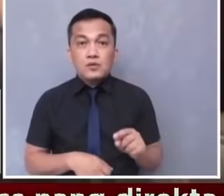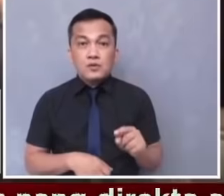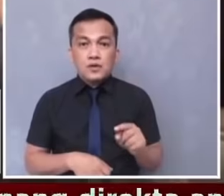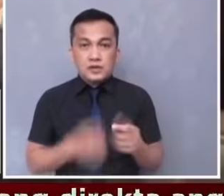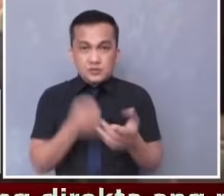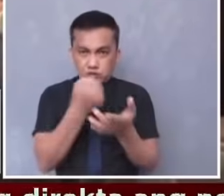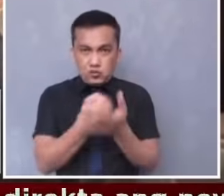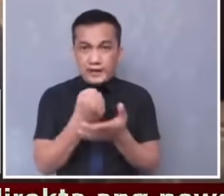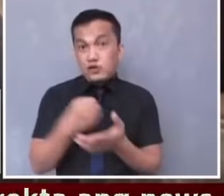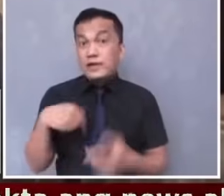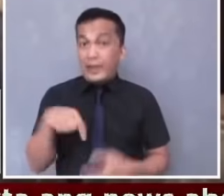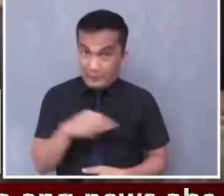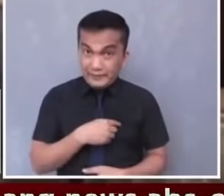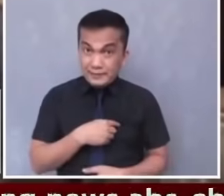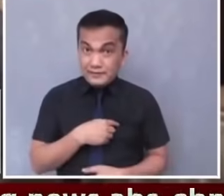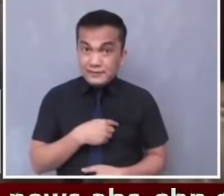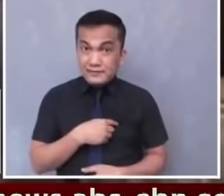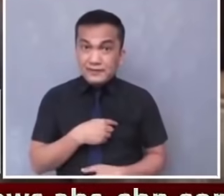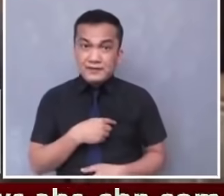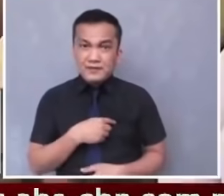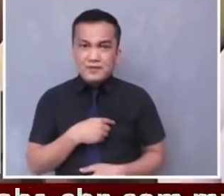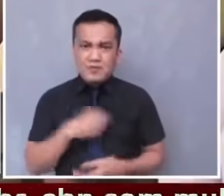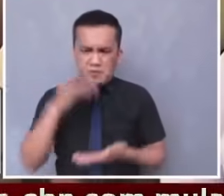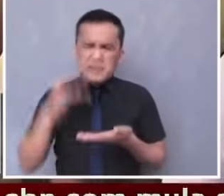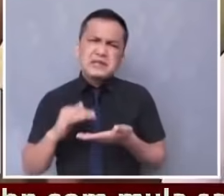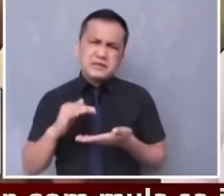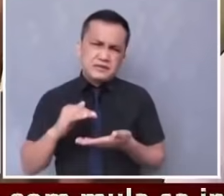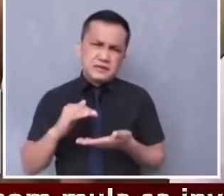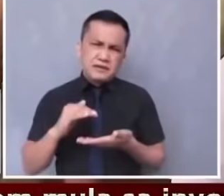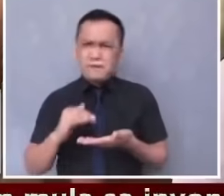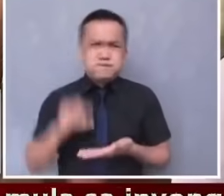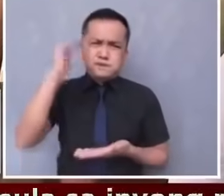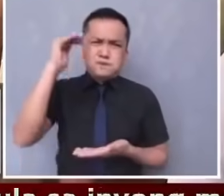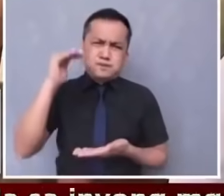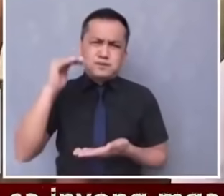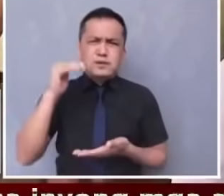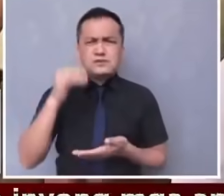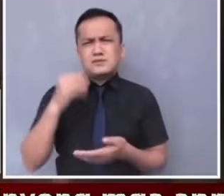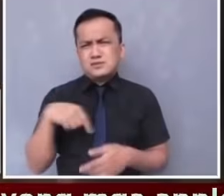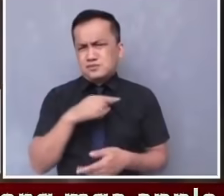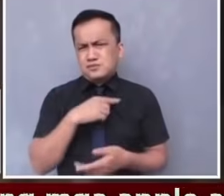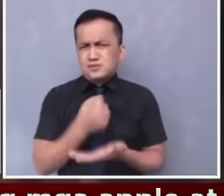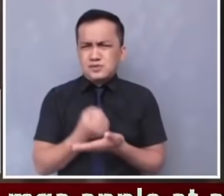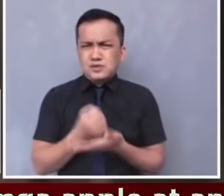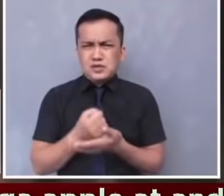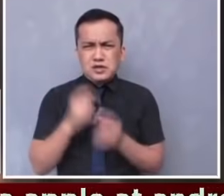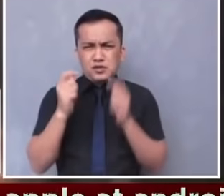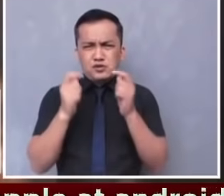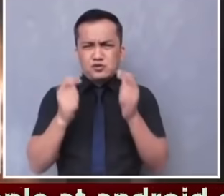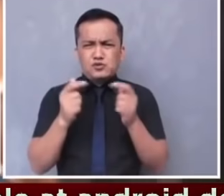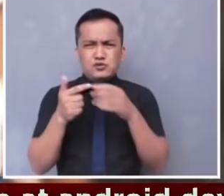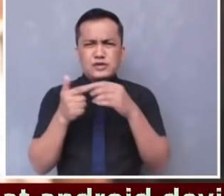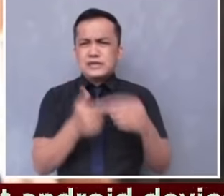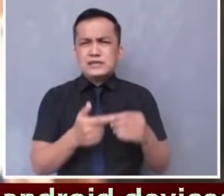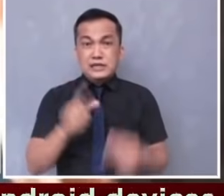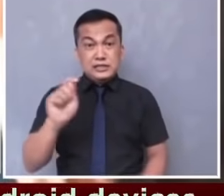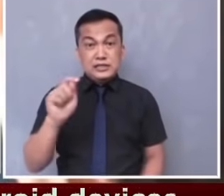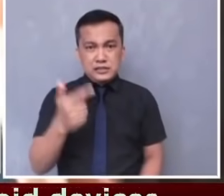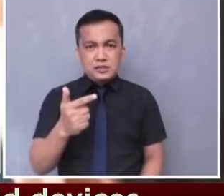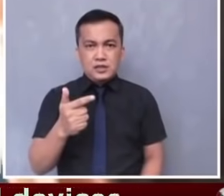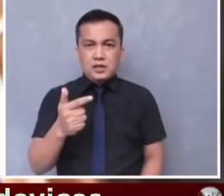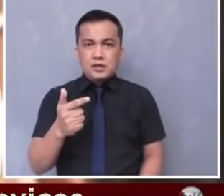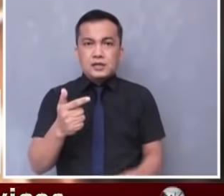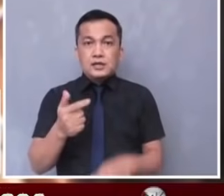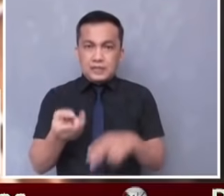na naging baba po siya. Sana pataasan po yung mga sweldo po namin as a tour guide. Mataas na insurance, mataas na